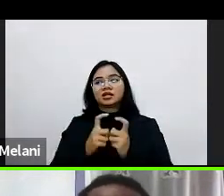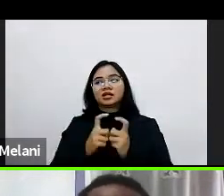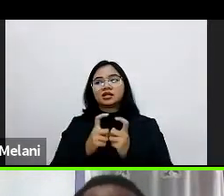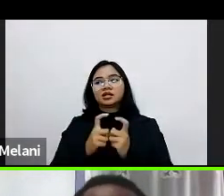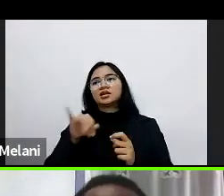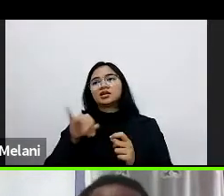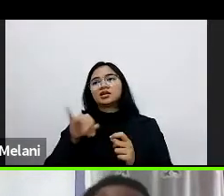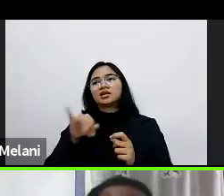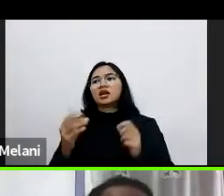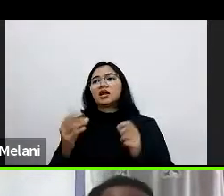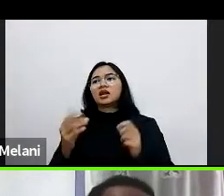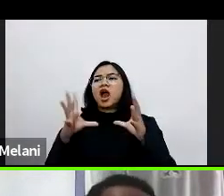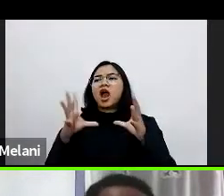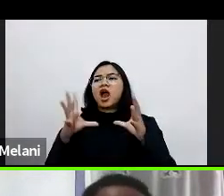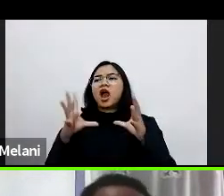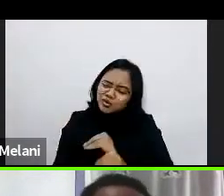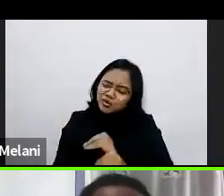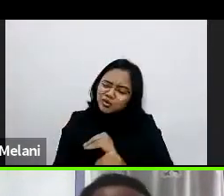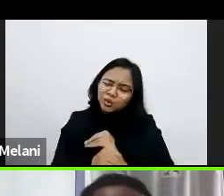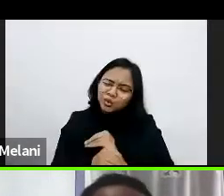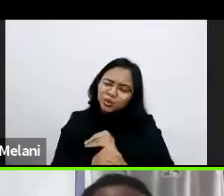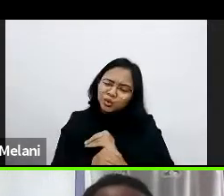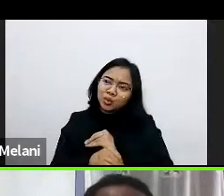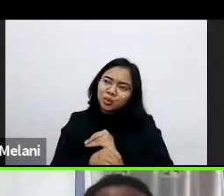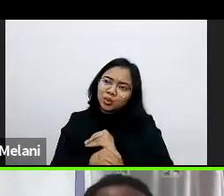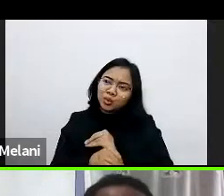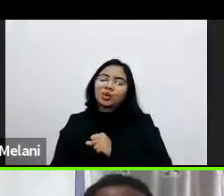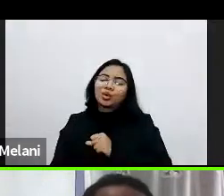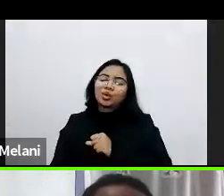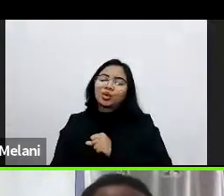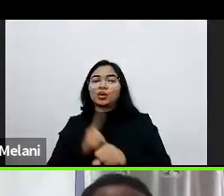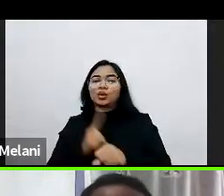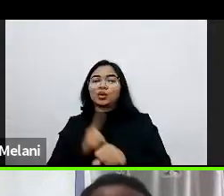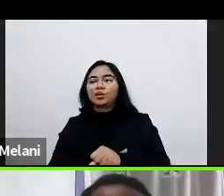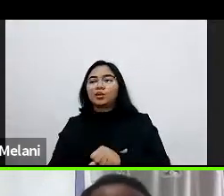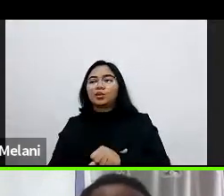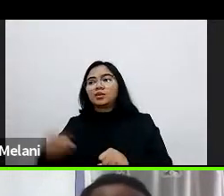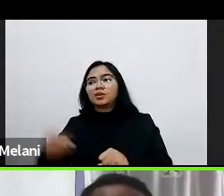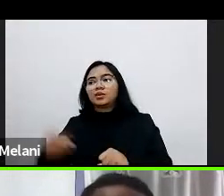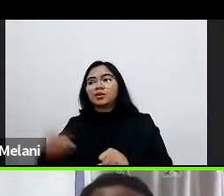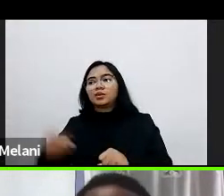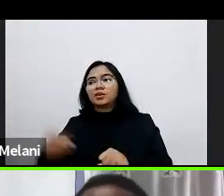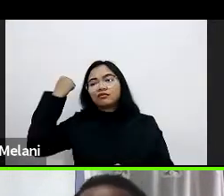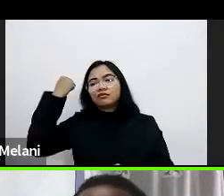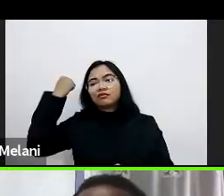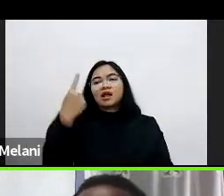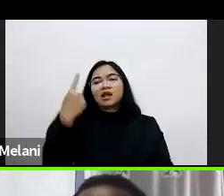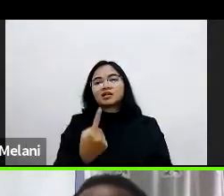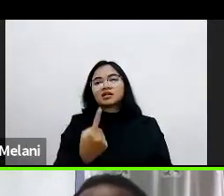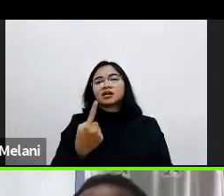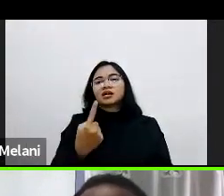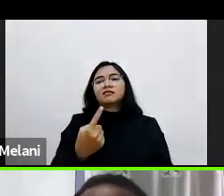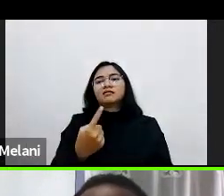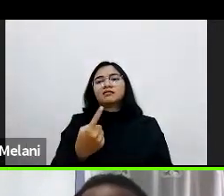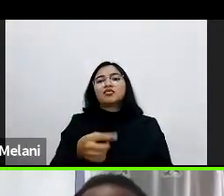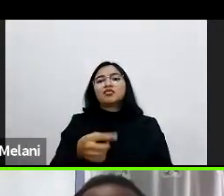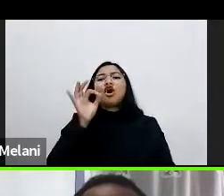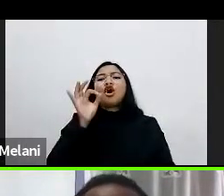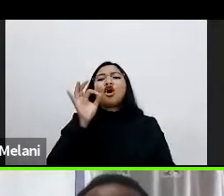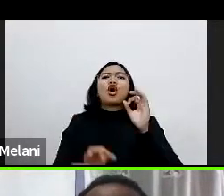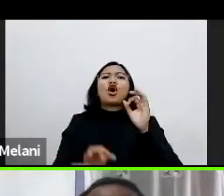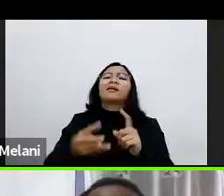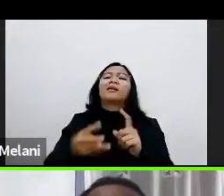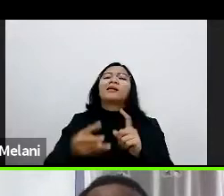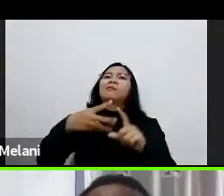ketika berinteraksi dengan pengaruh kehadiran kolonial, dalam hal ini Belanda ya, Dutch. Dan kemudian